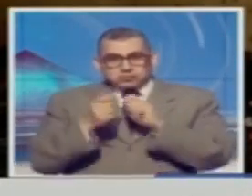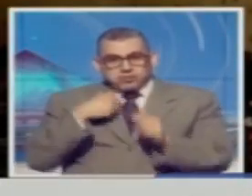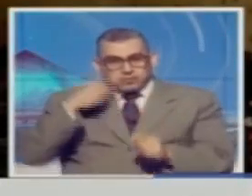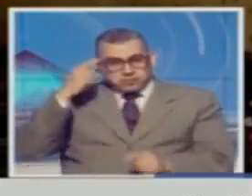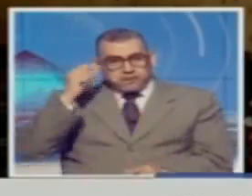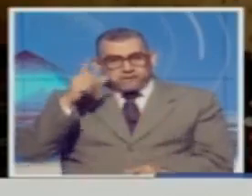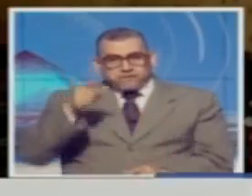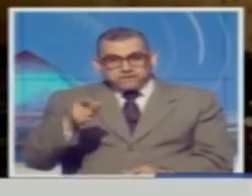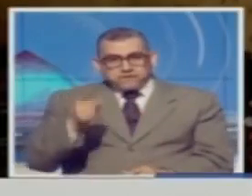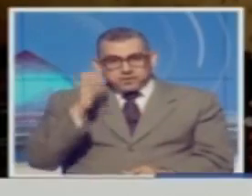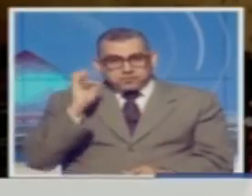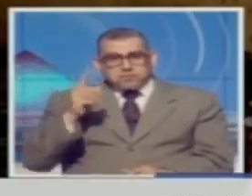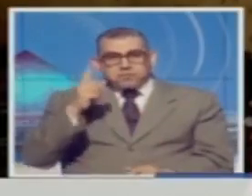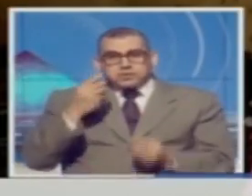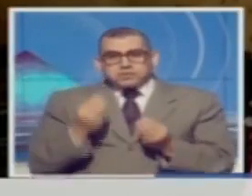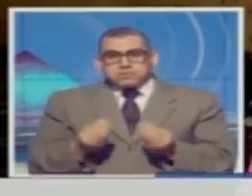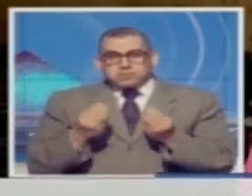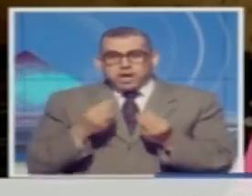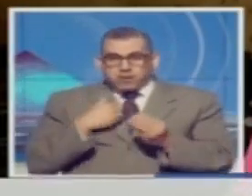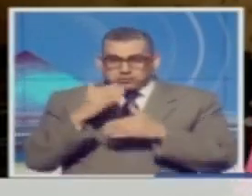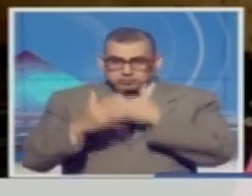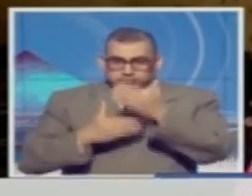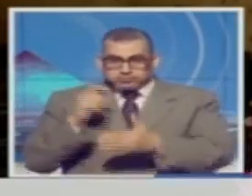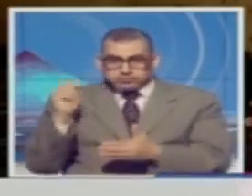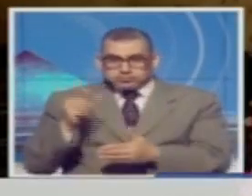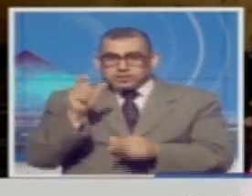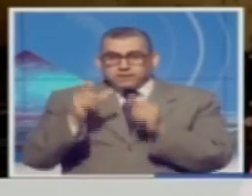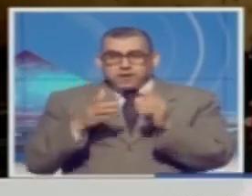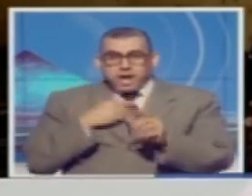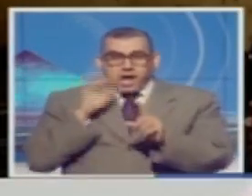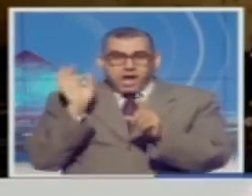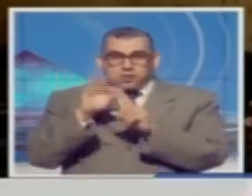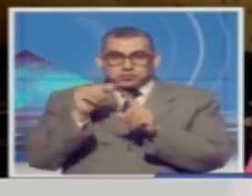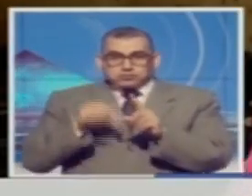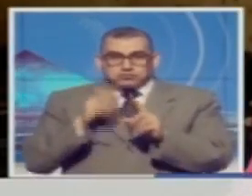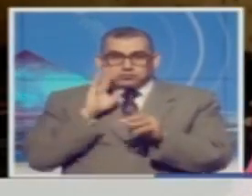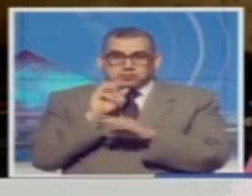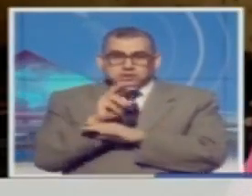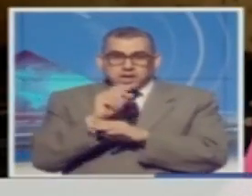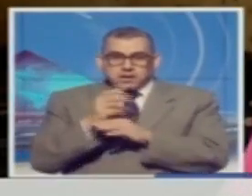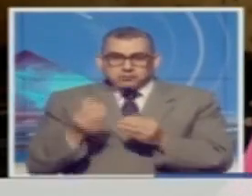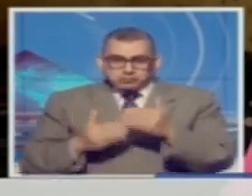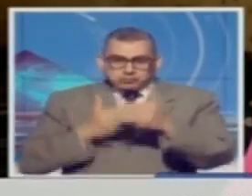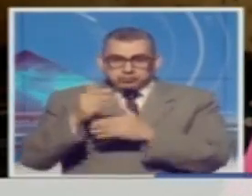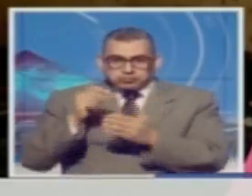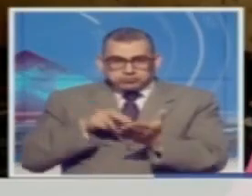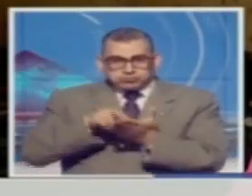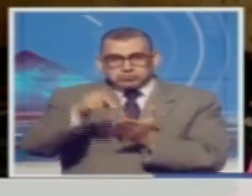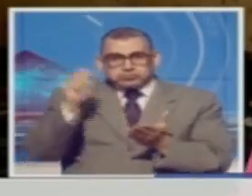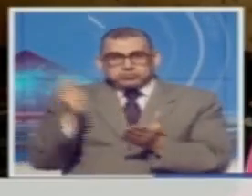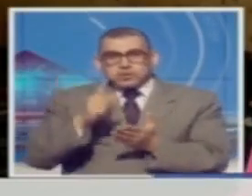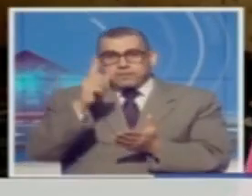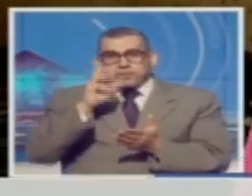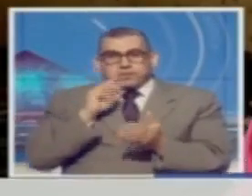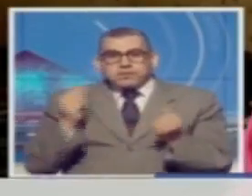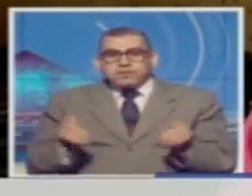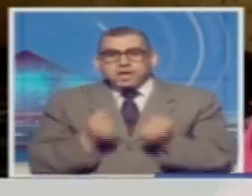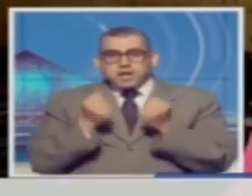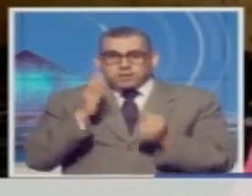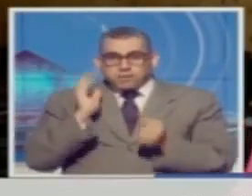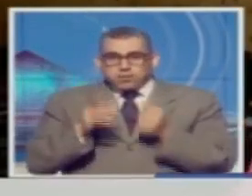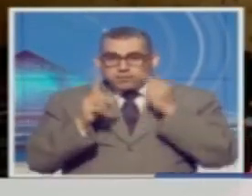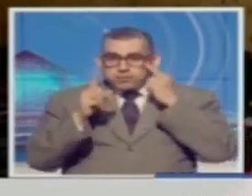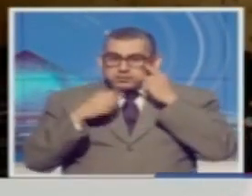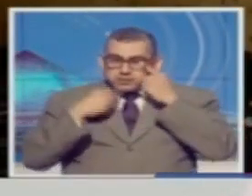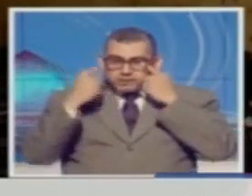دي عندنا كبشر ولكن مش بننميها زي ما اي شخص دلوقتي، احنا بالتدريب يقدر ان هو يجري اميال ولكن بالتدريب، فاحنا عندنا